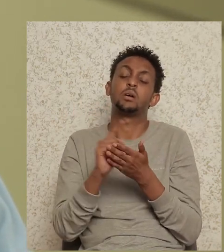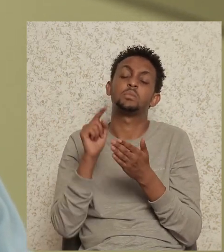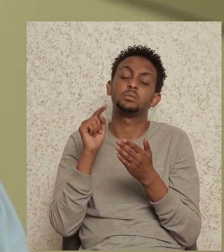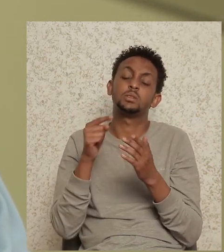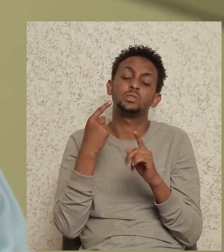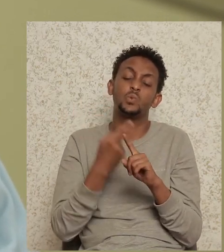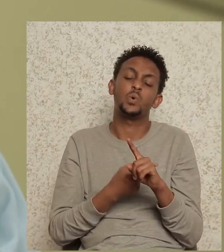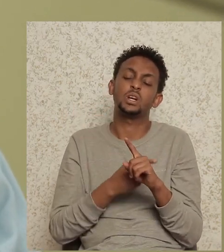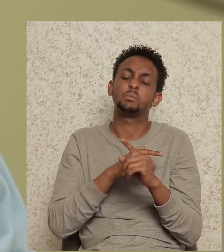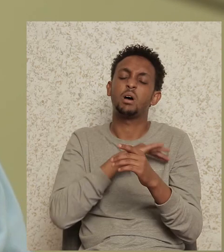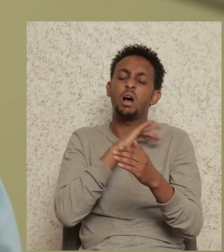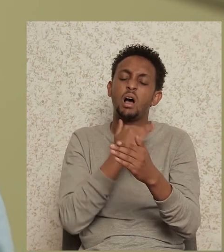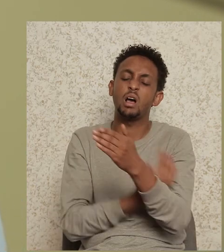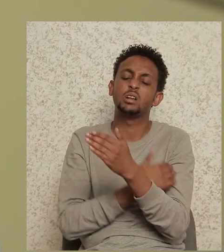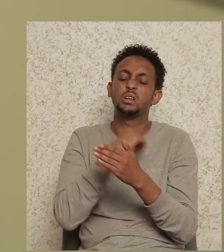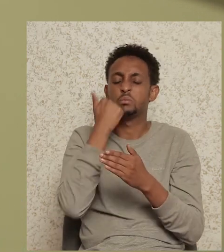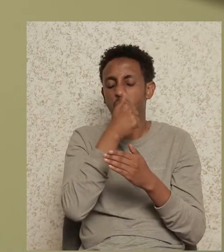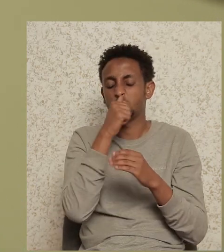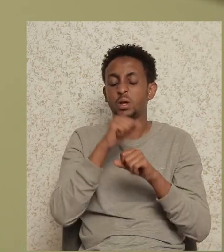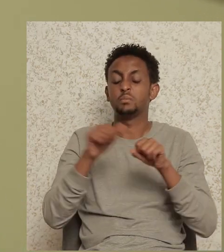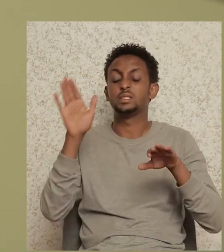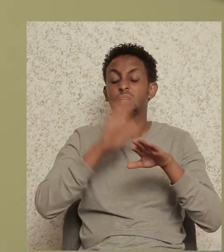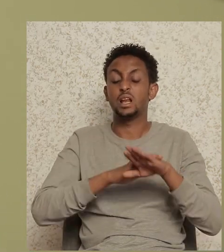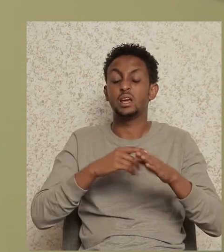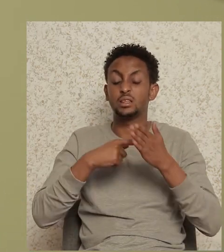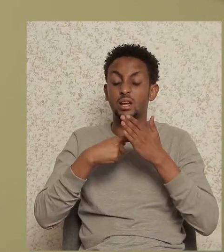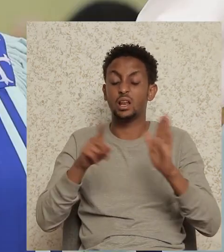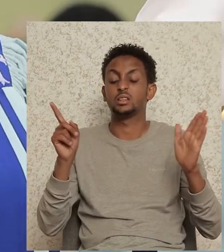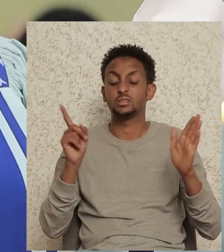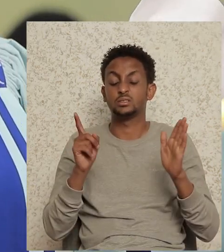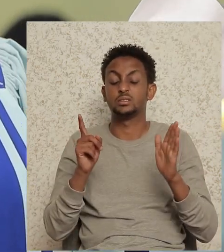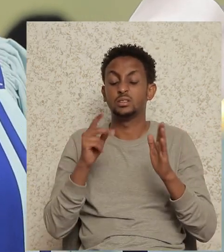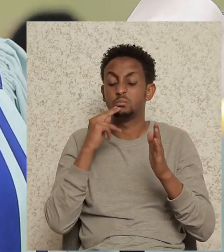ወር በኃይል በኢትዮጵያ ምድር ላይ ተገለጥ